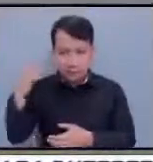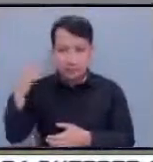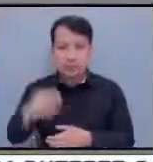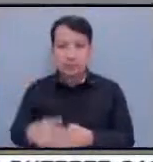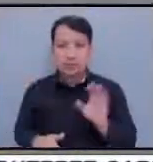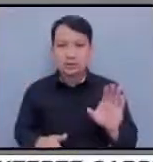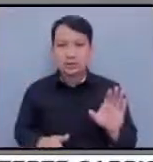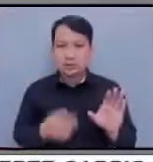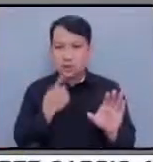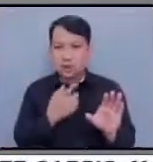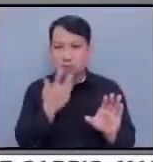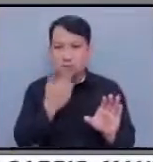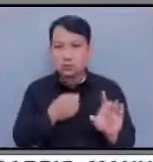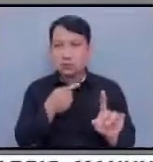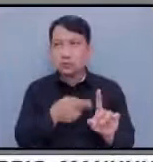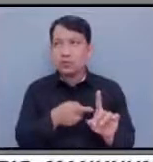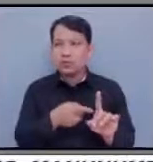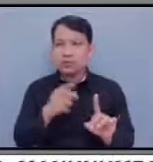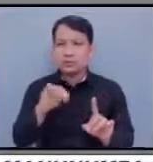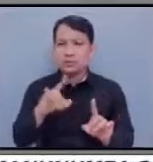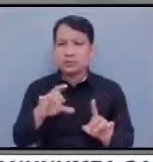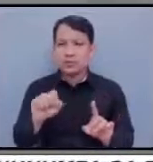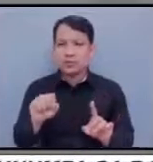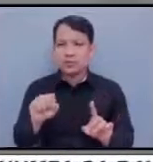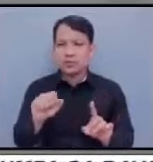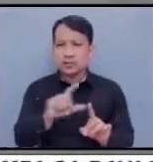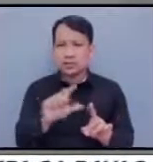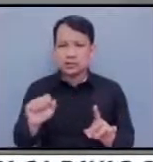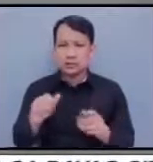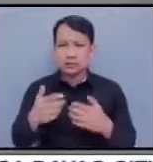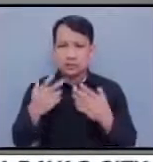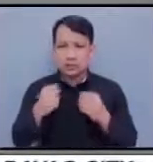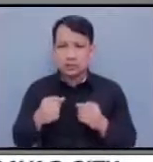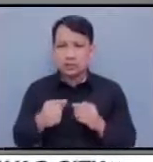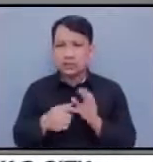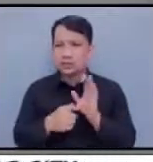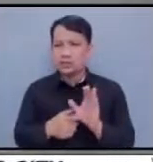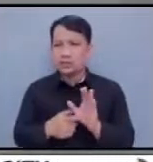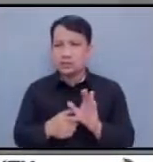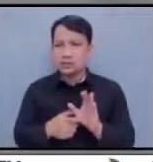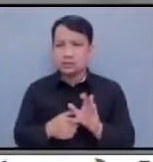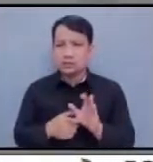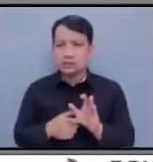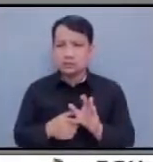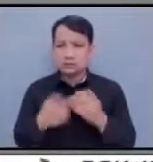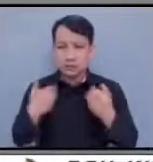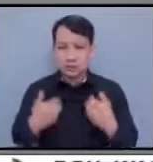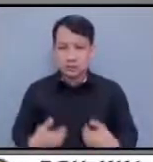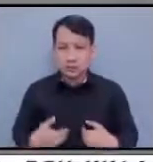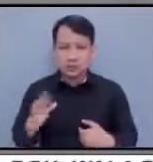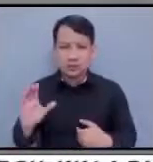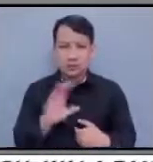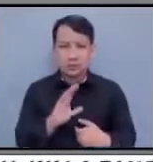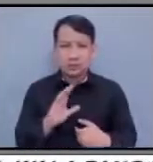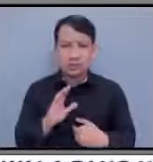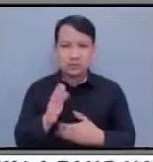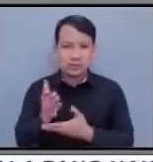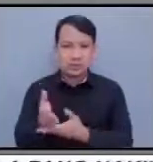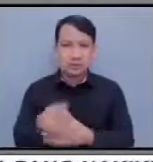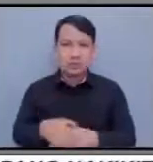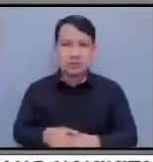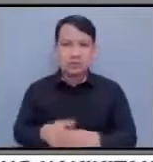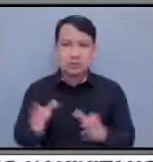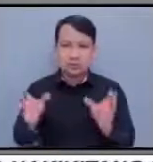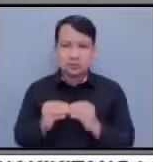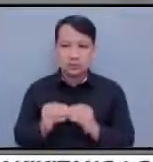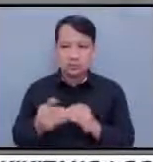kinilalang si Micaela Arguilas ay nagtamo ng paso sa kaliwang bahagi ng katawan at mga gasgas sa binti. Umabot sa unang alarma